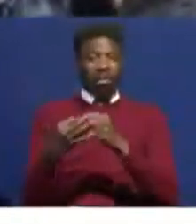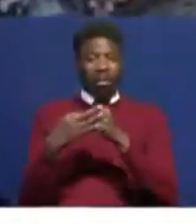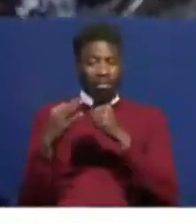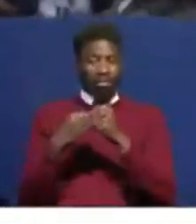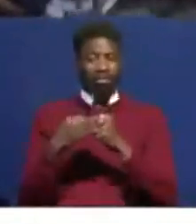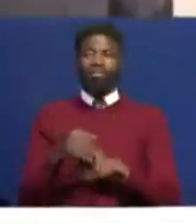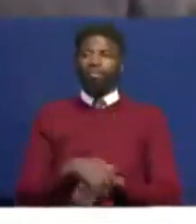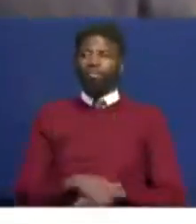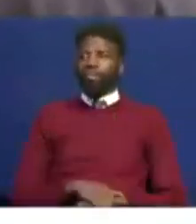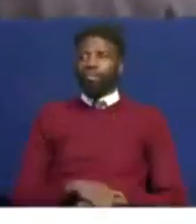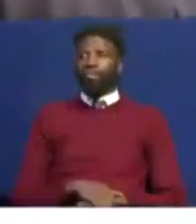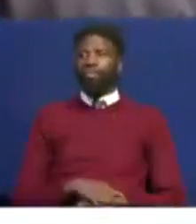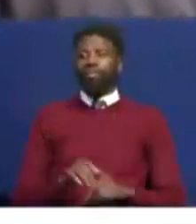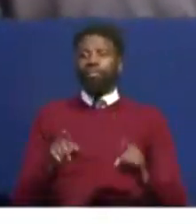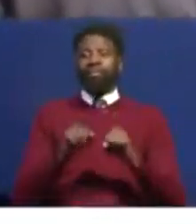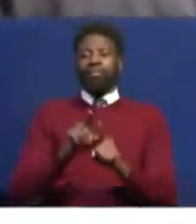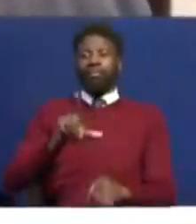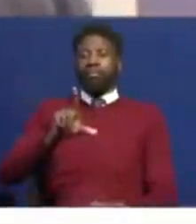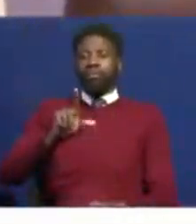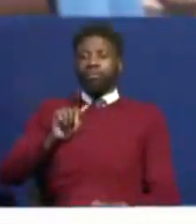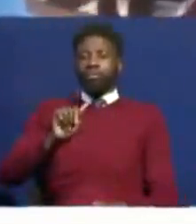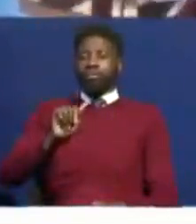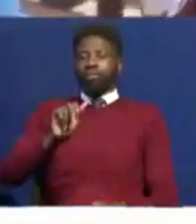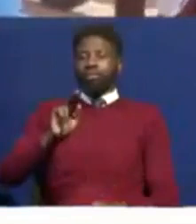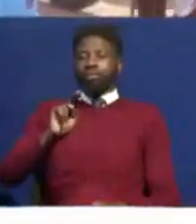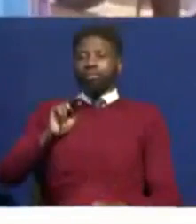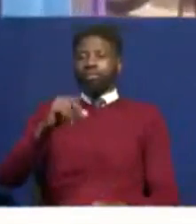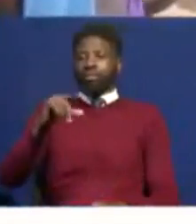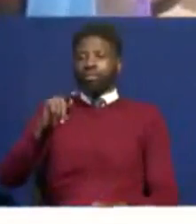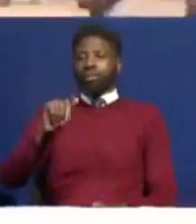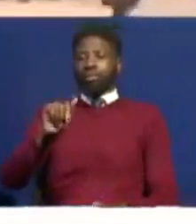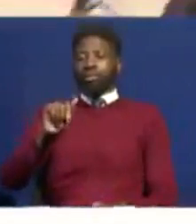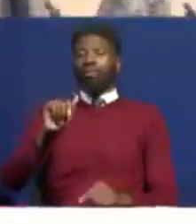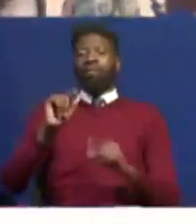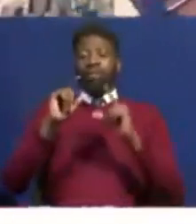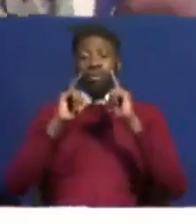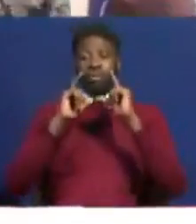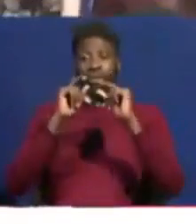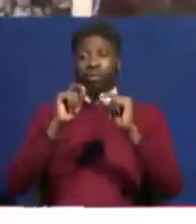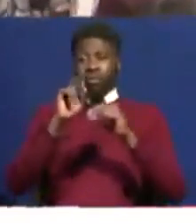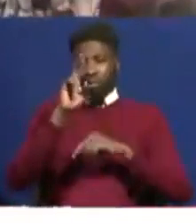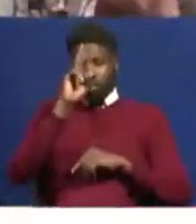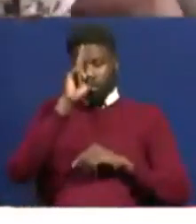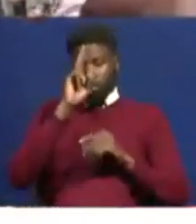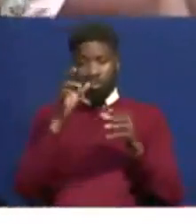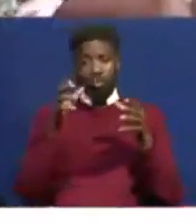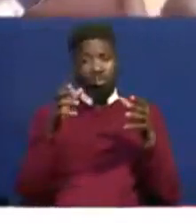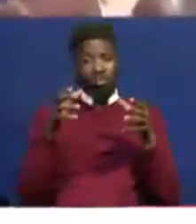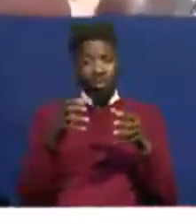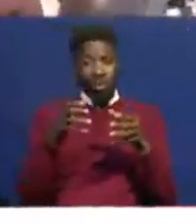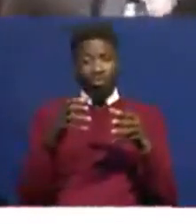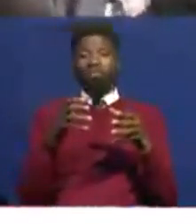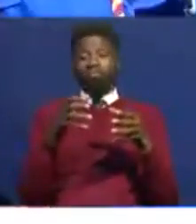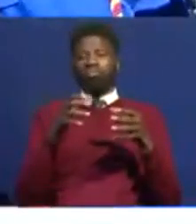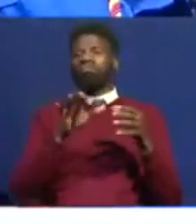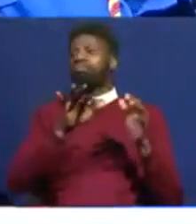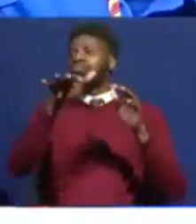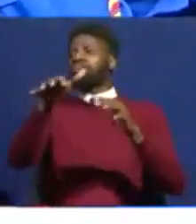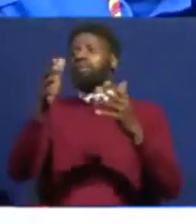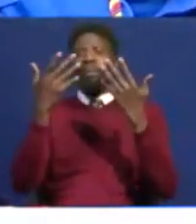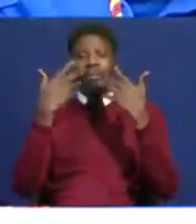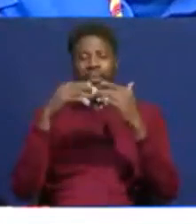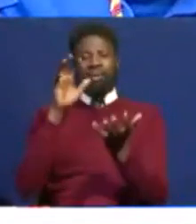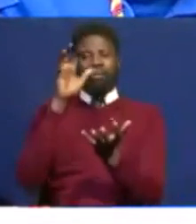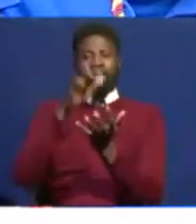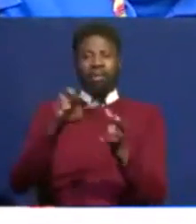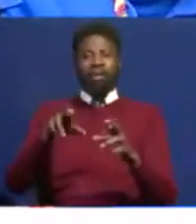Wakati huo huo, Langat amesema maafisa wa polisi wa kutosha wamepelekwa kukomesha mapigano ya kimbari katika kaunti ya Tana River. It's very